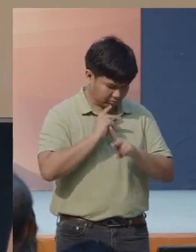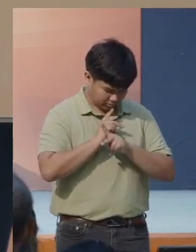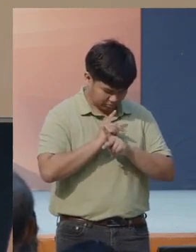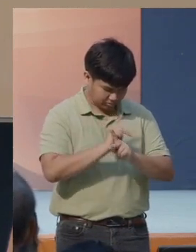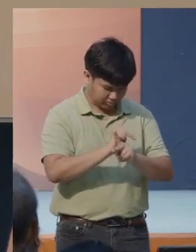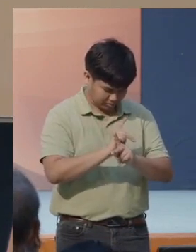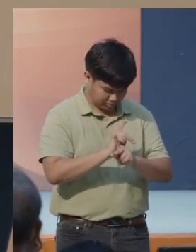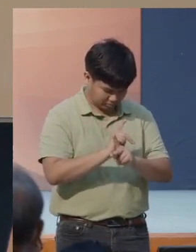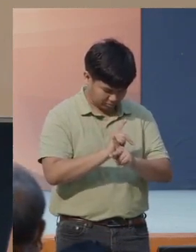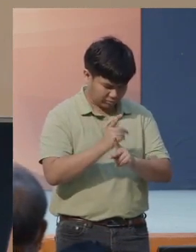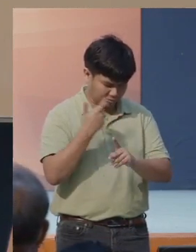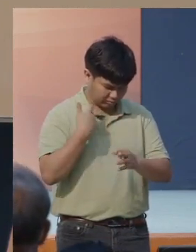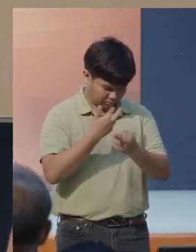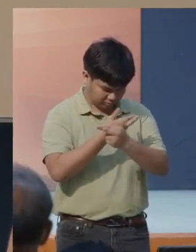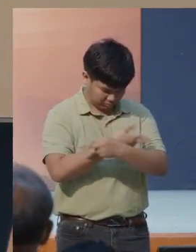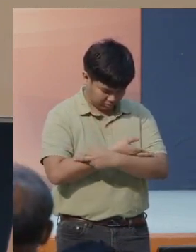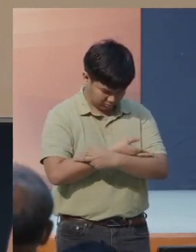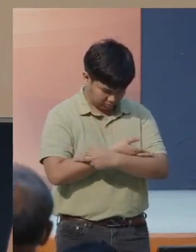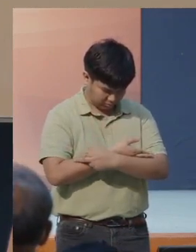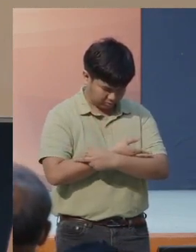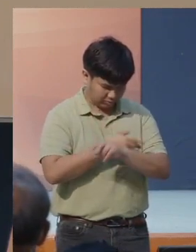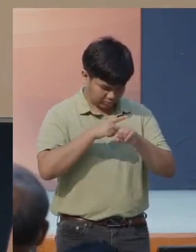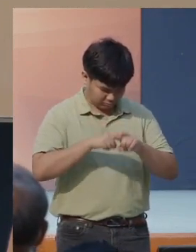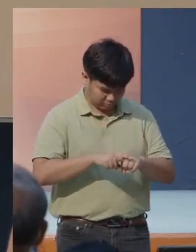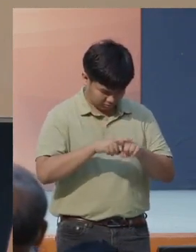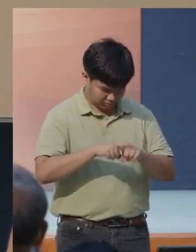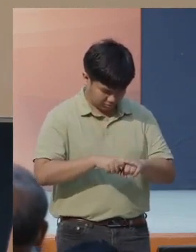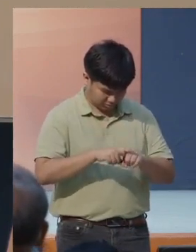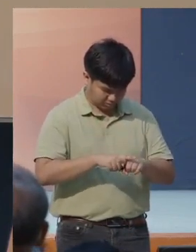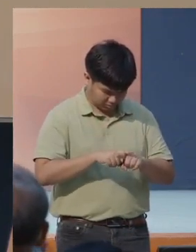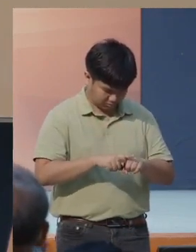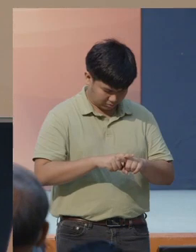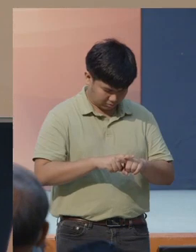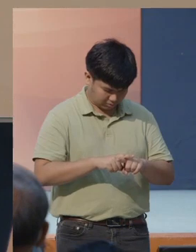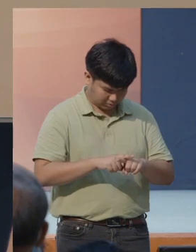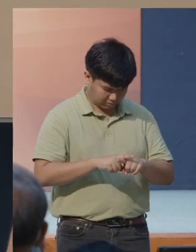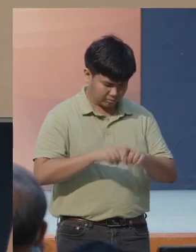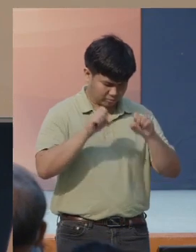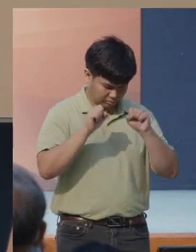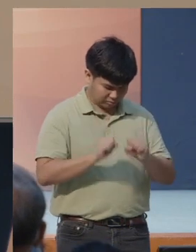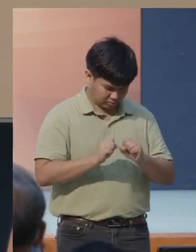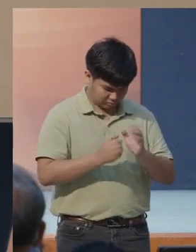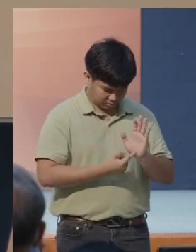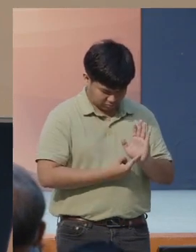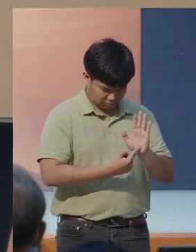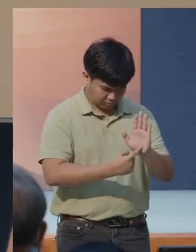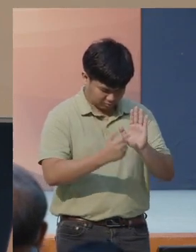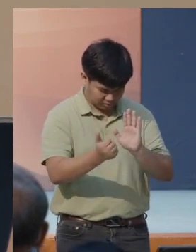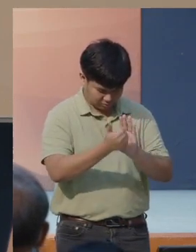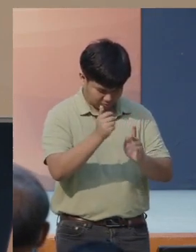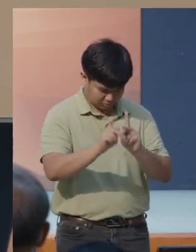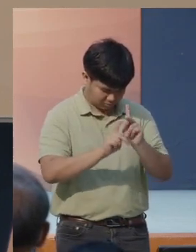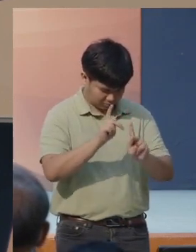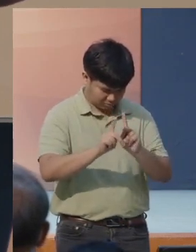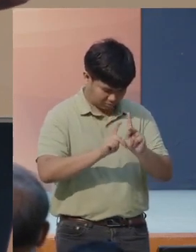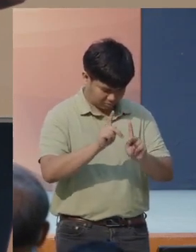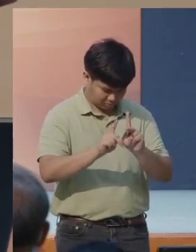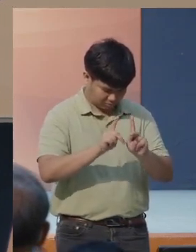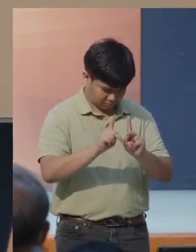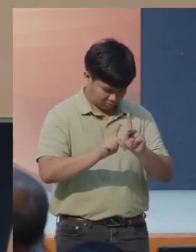at kapahingahan at kanlungan ay maipadama namin sa isa't isa at sa